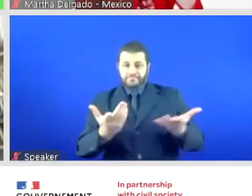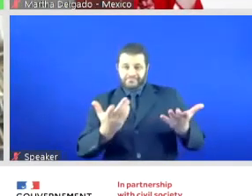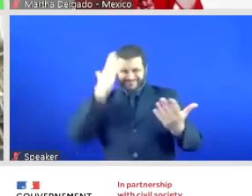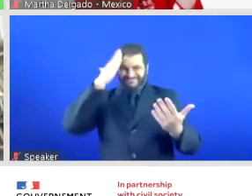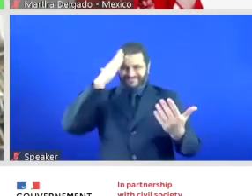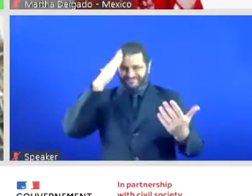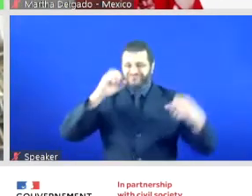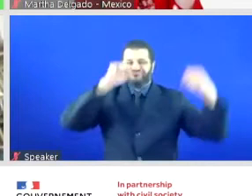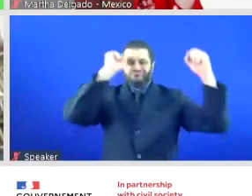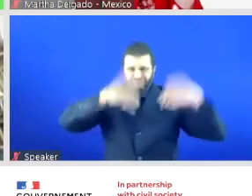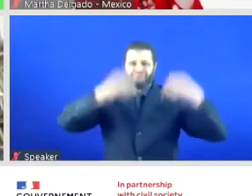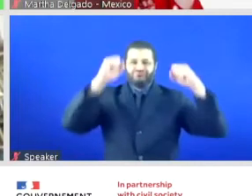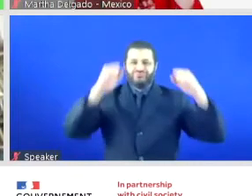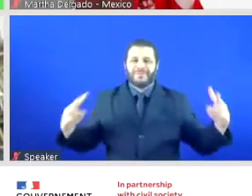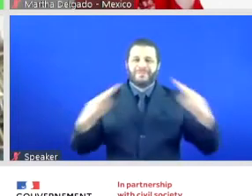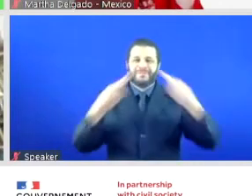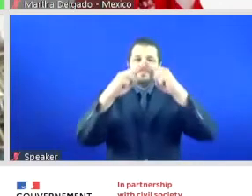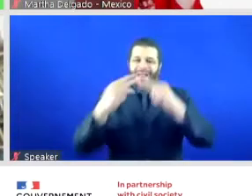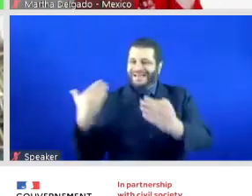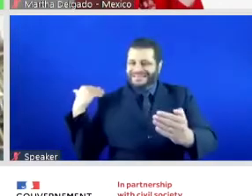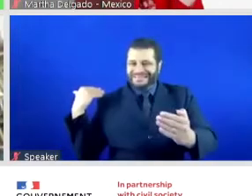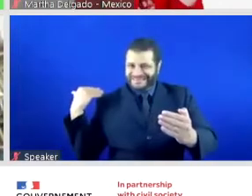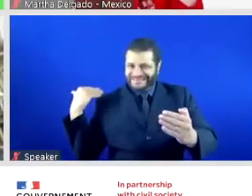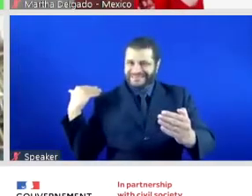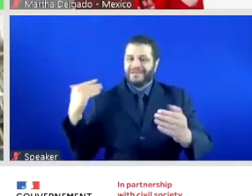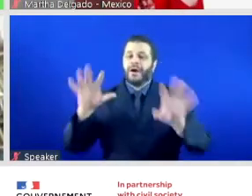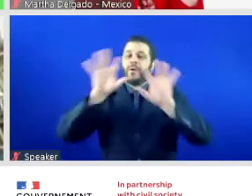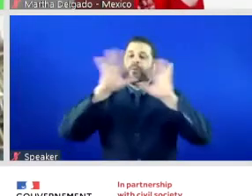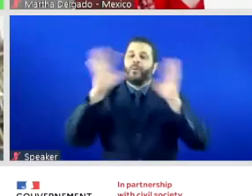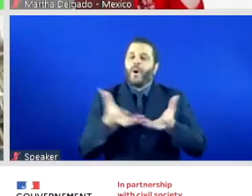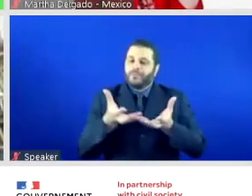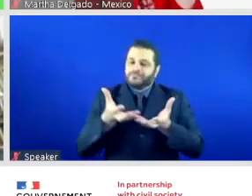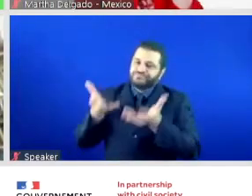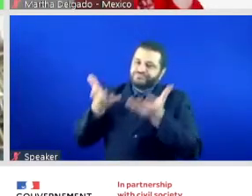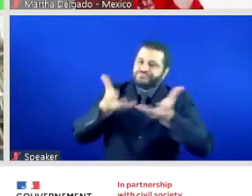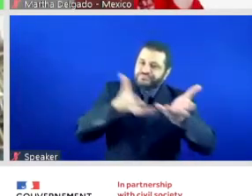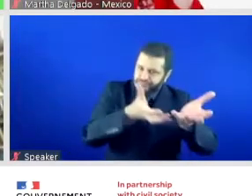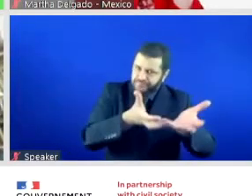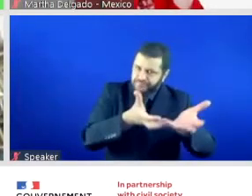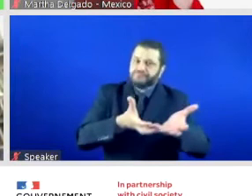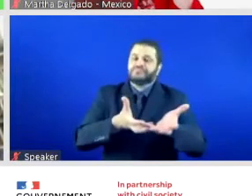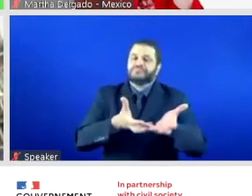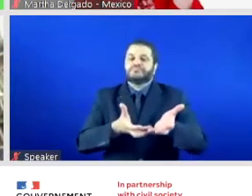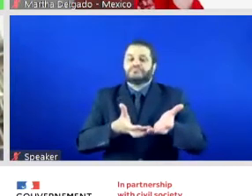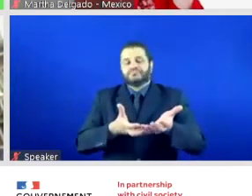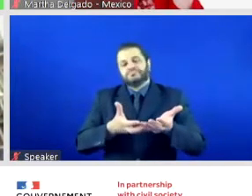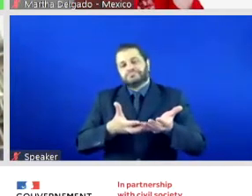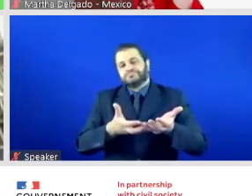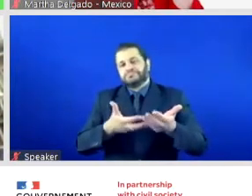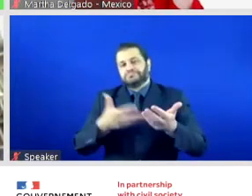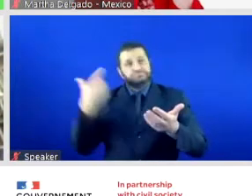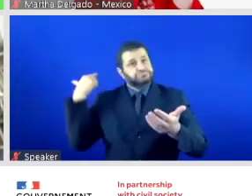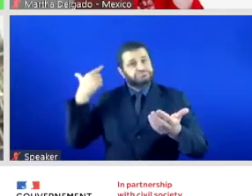Elle a soutenu la voix des femmes. Elle a pris la voix pour amener aux négociateurs. Et ainsi de suite, et ils sont revenus vers nous.